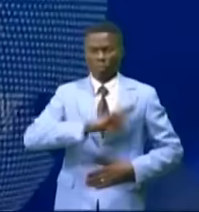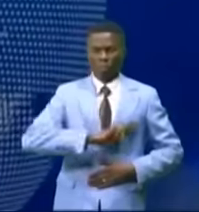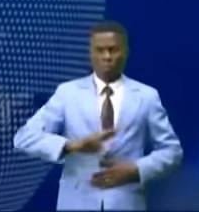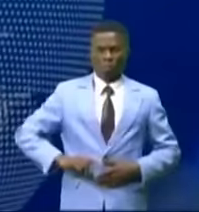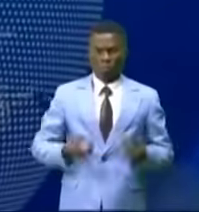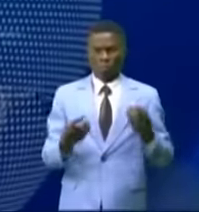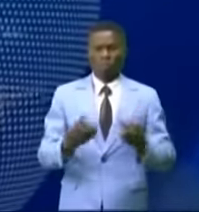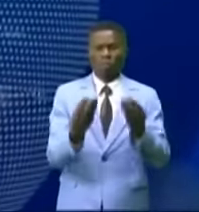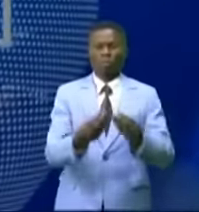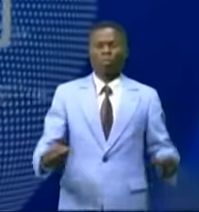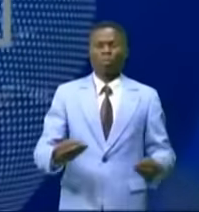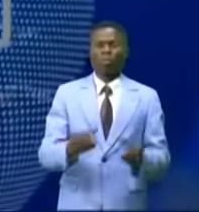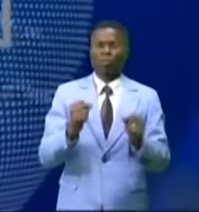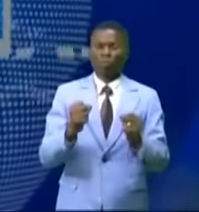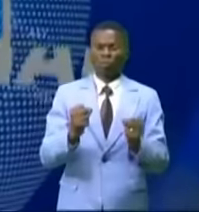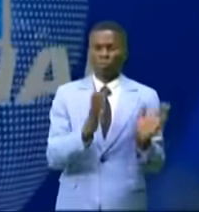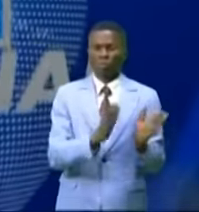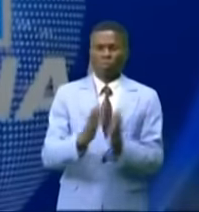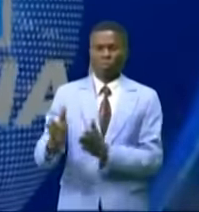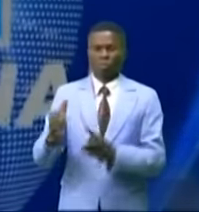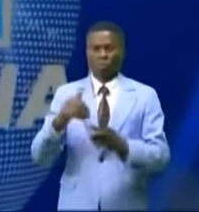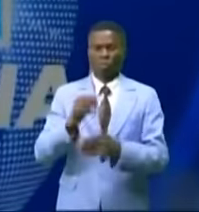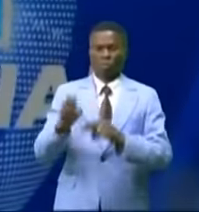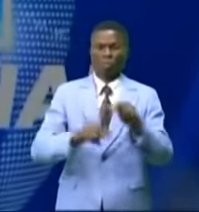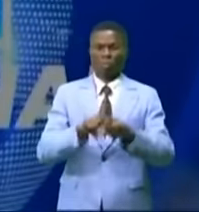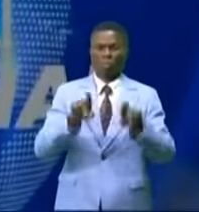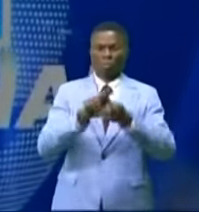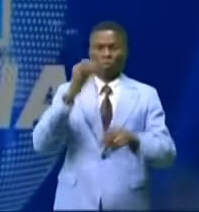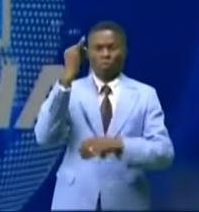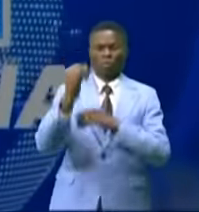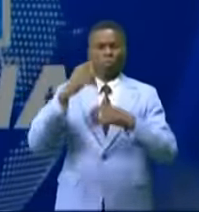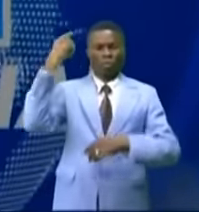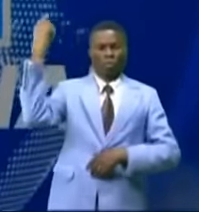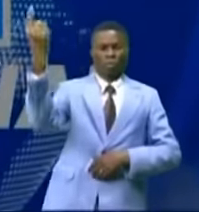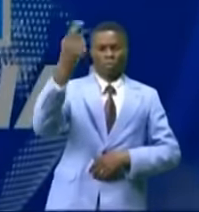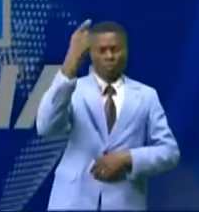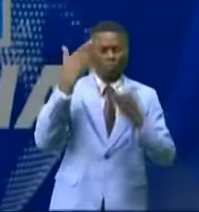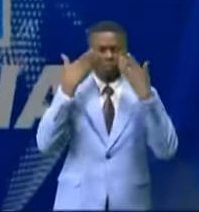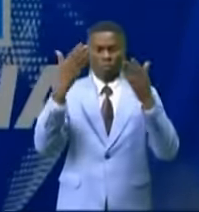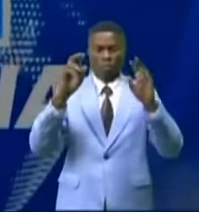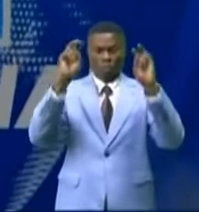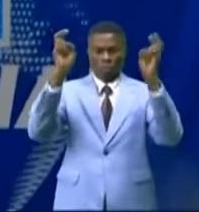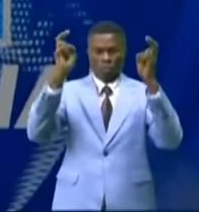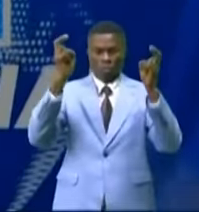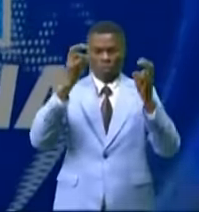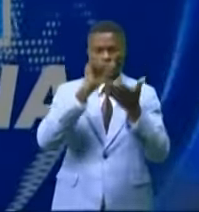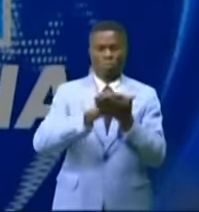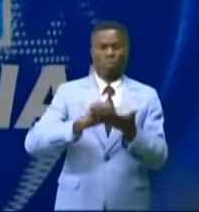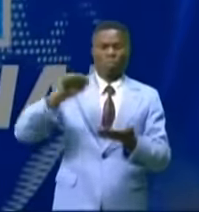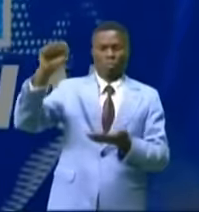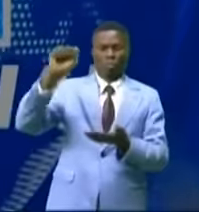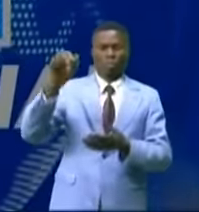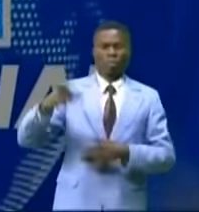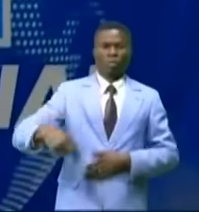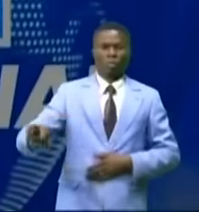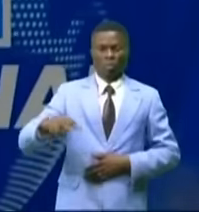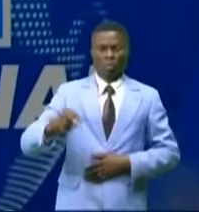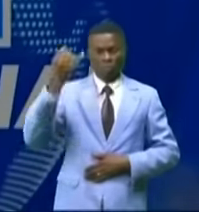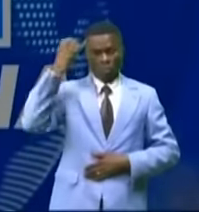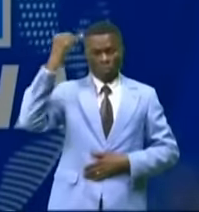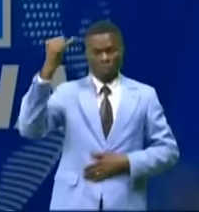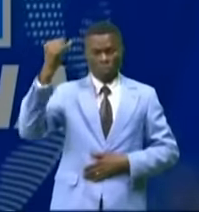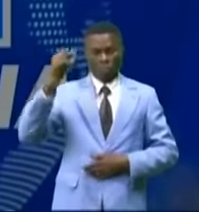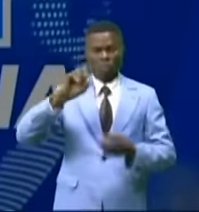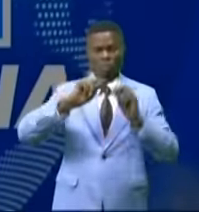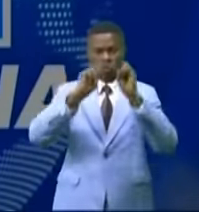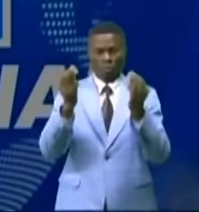quelle solution durable préconisée au niveau national et international? Voilà le thème du séminaire régional, une initiative du